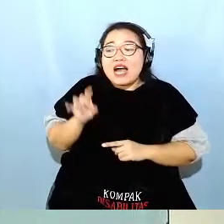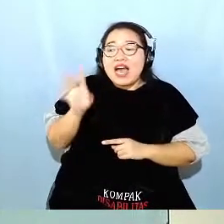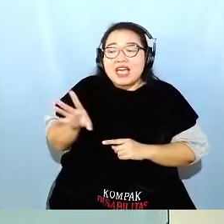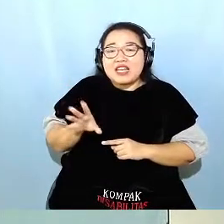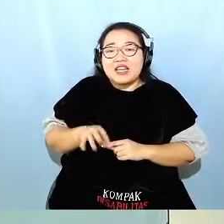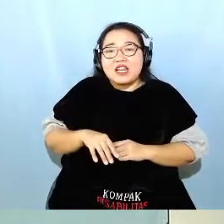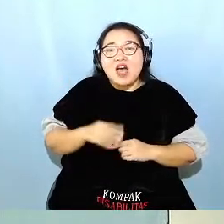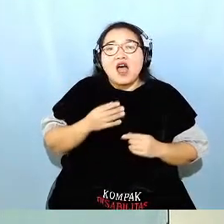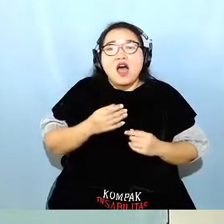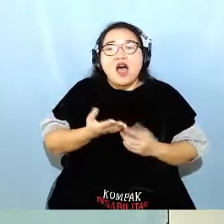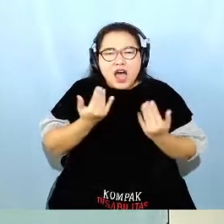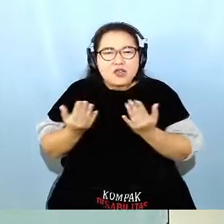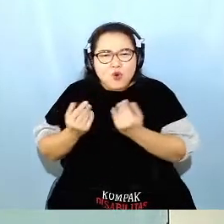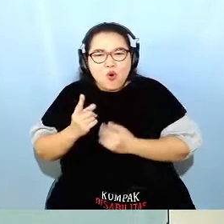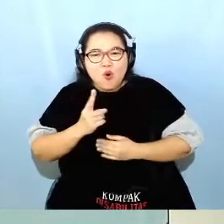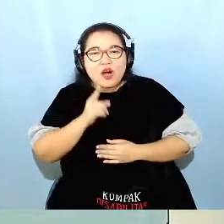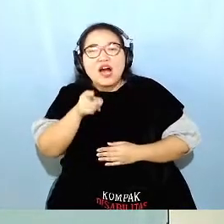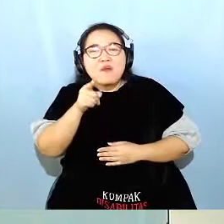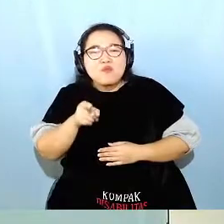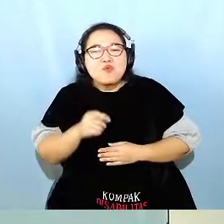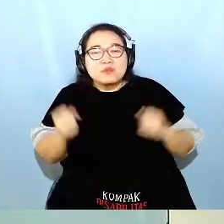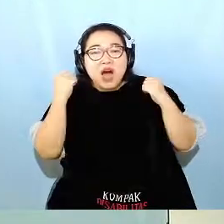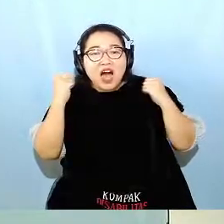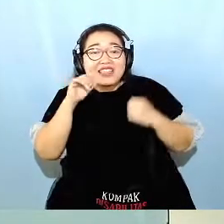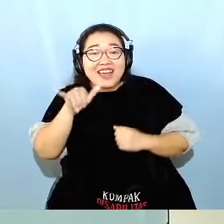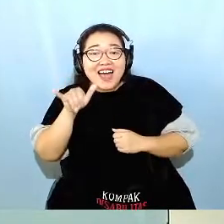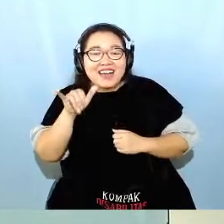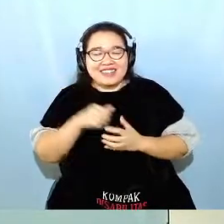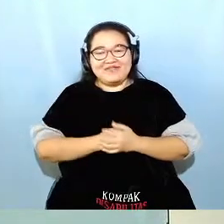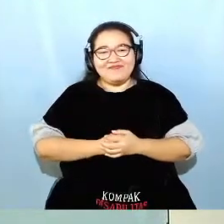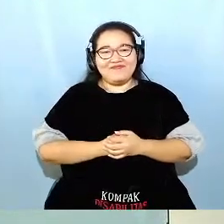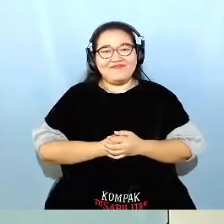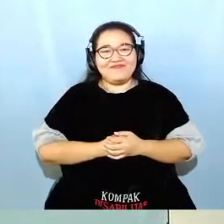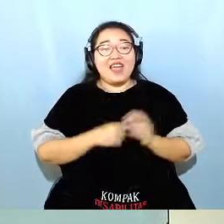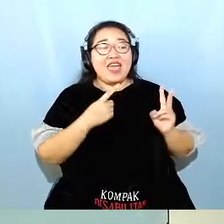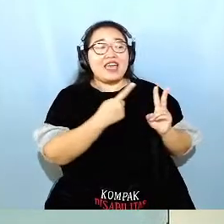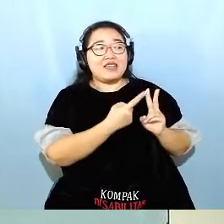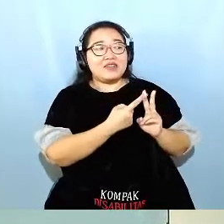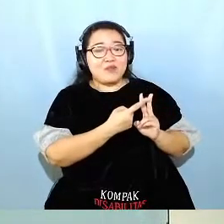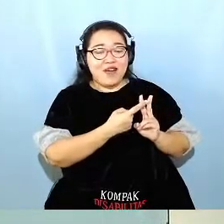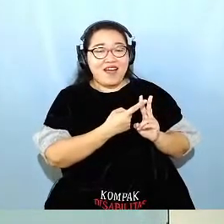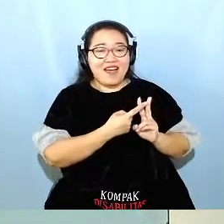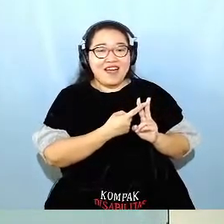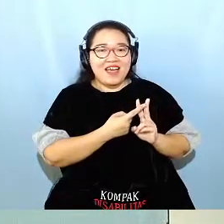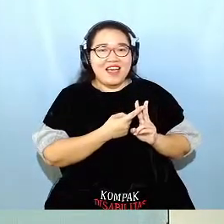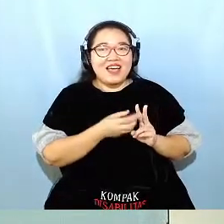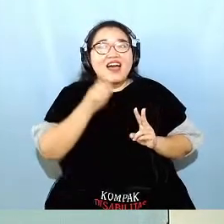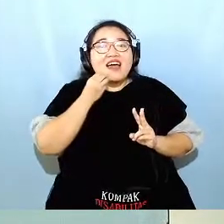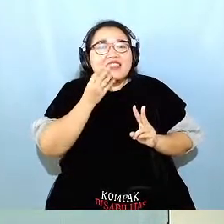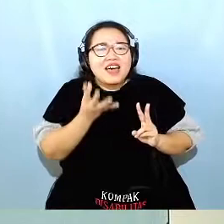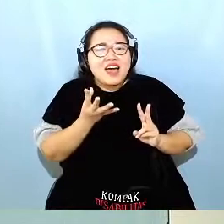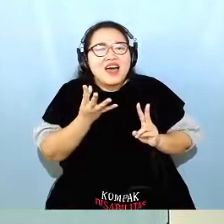juga kata-kata yang memohon maaf, memohon sesuatu